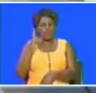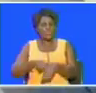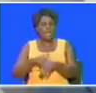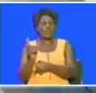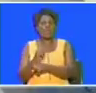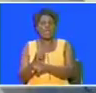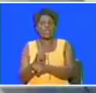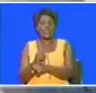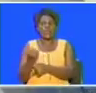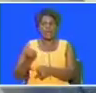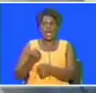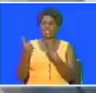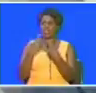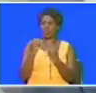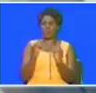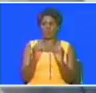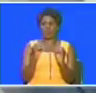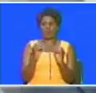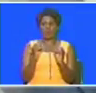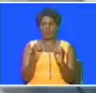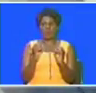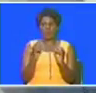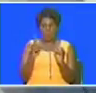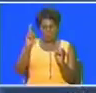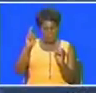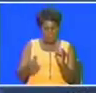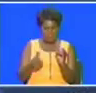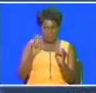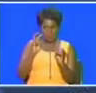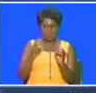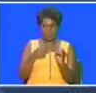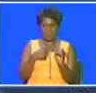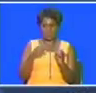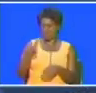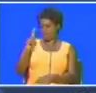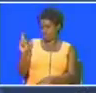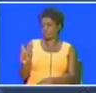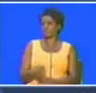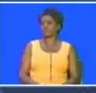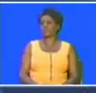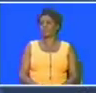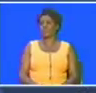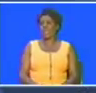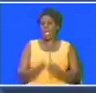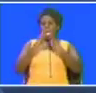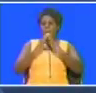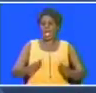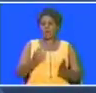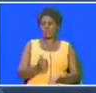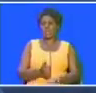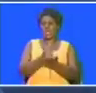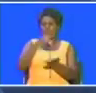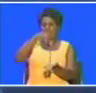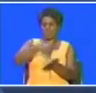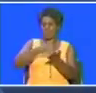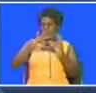ngapi? Msichana haongei. Kwa hivyo lazima mambo kama hayo uangalie. Kifimbo, naomba nikuulize hili swali. Je, wahudumu wa nyumbani wapaswa kujumuishwa katika